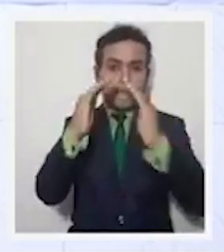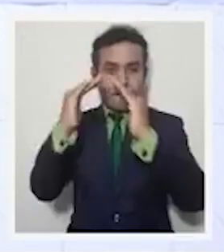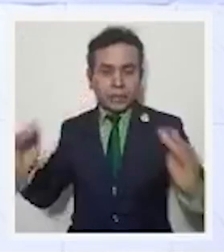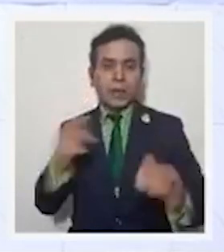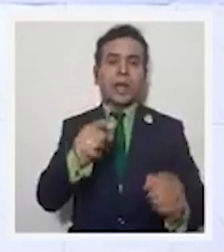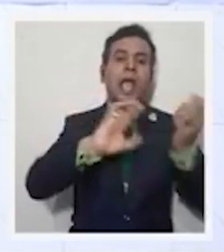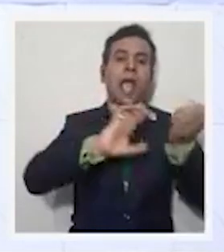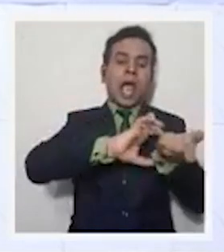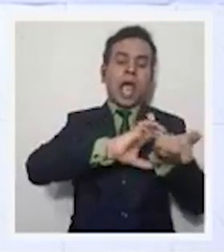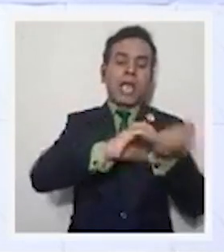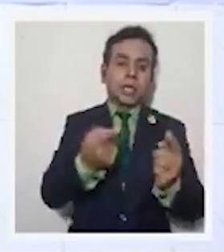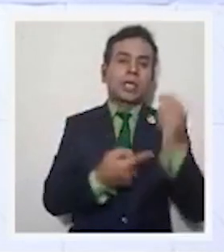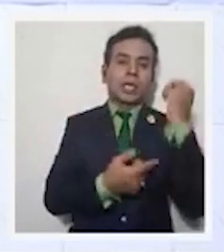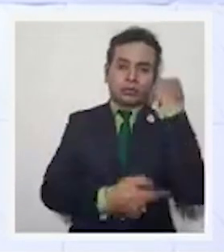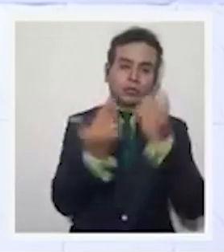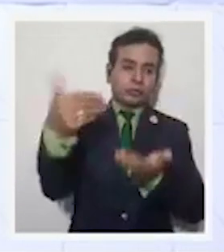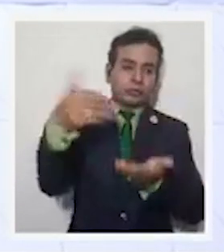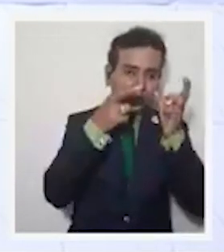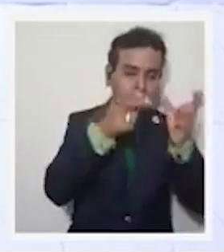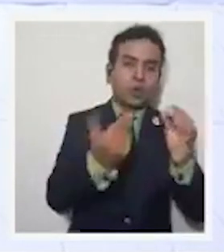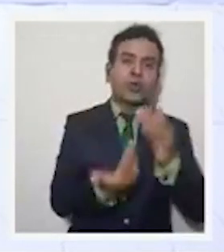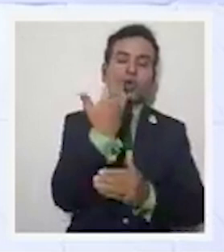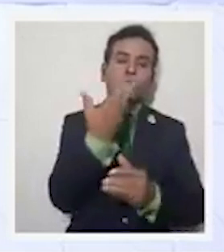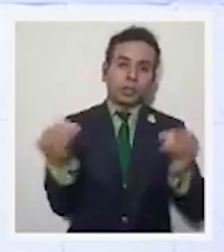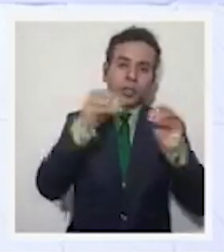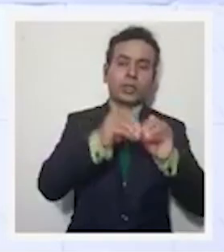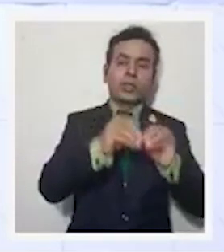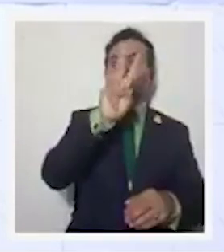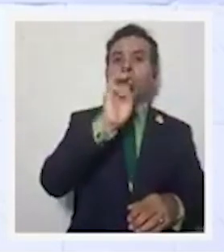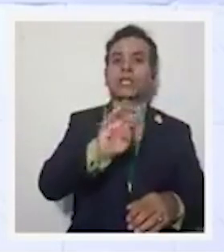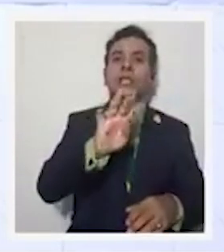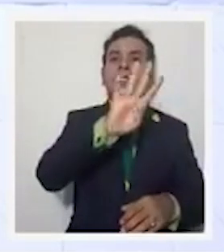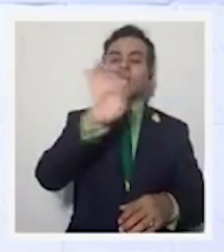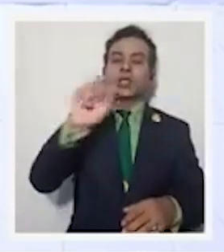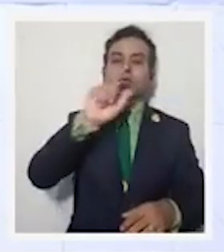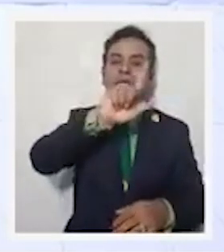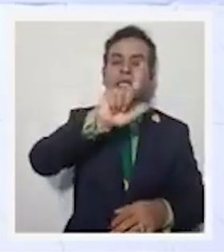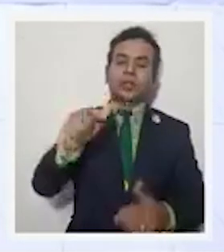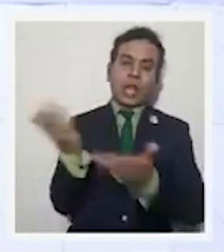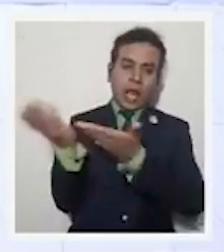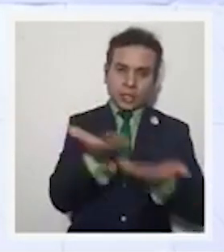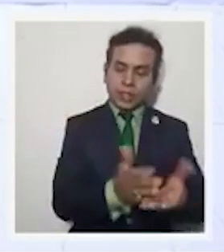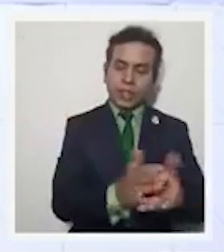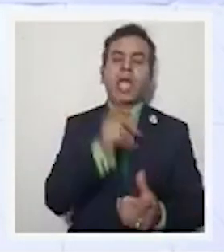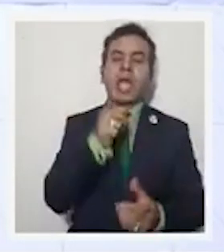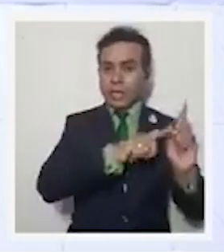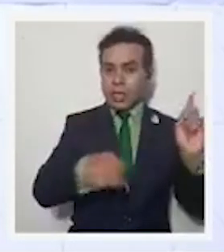কোয়ারেন্টাইন গত 24 ঘন্টায় হোম এবং প্রাতিষ্ঠানিক কোয়ারেন্টাইন মিলে আমাদের কোয়ারেন্টাইন